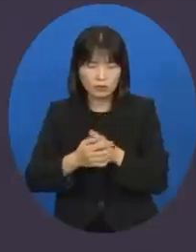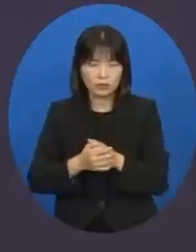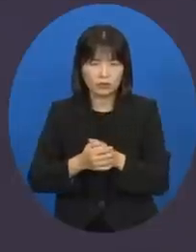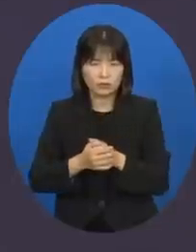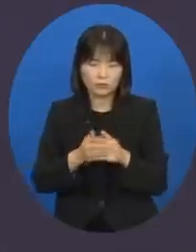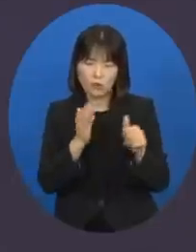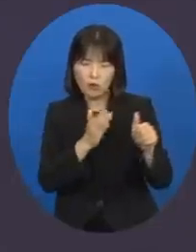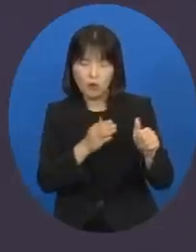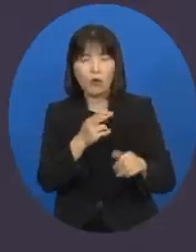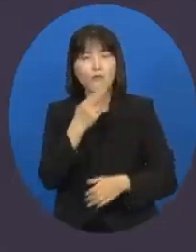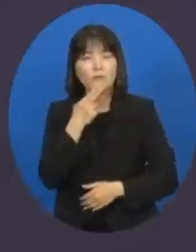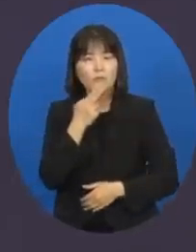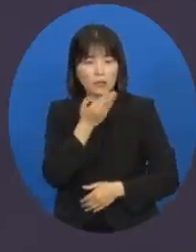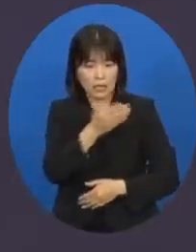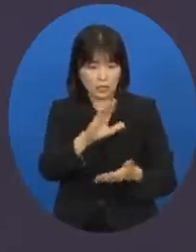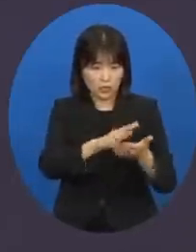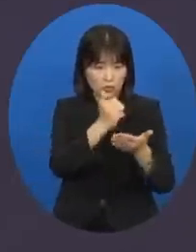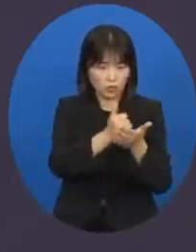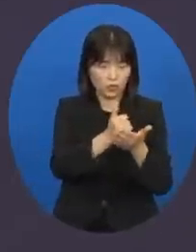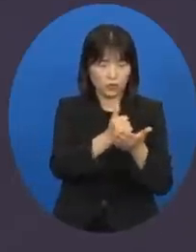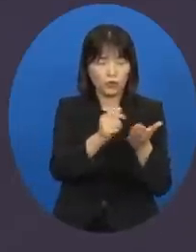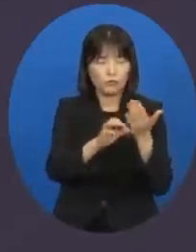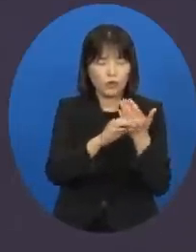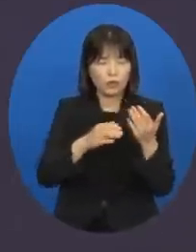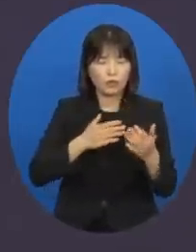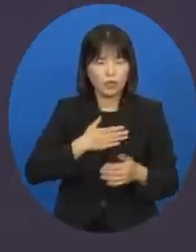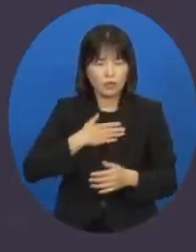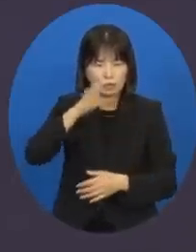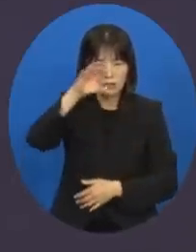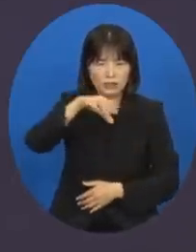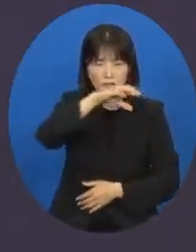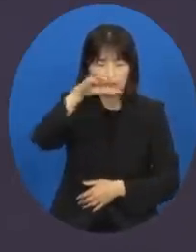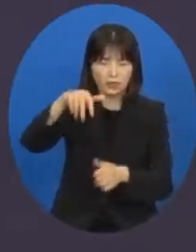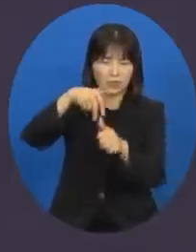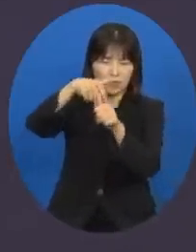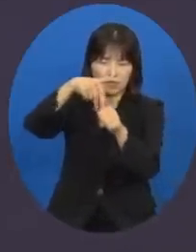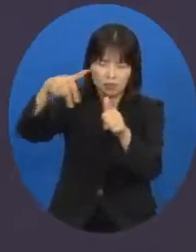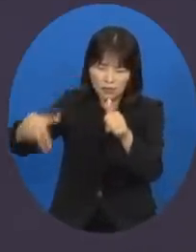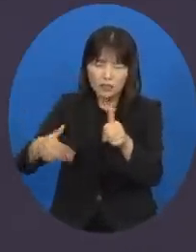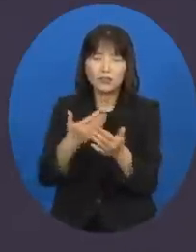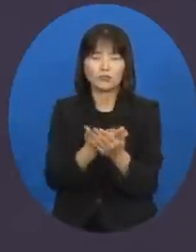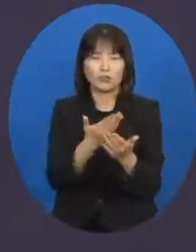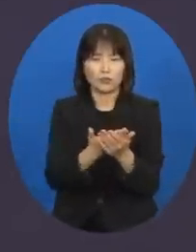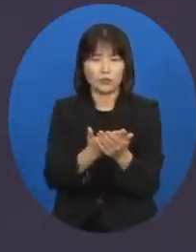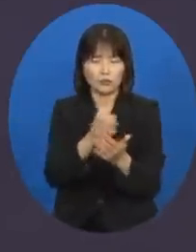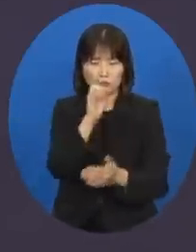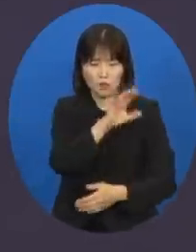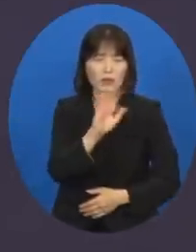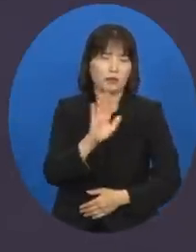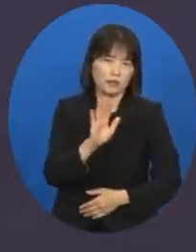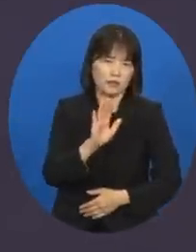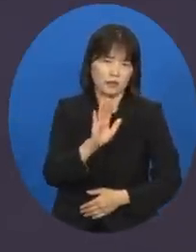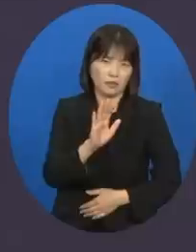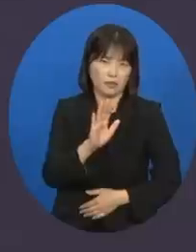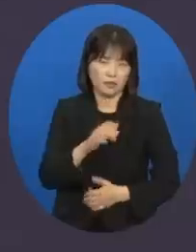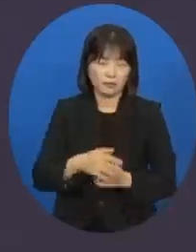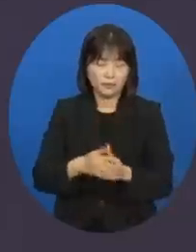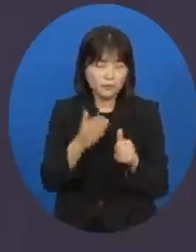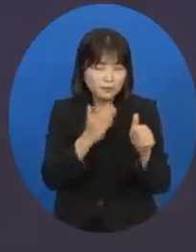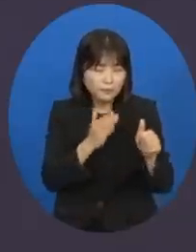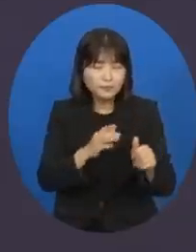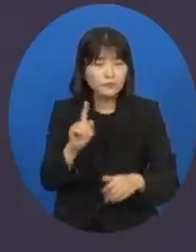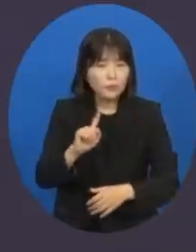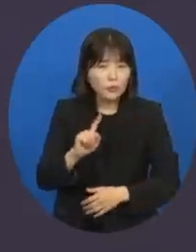않습니다. 당신이 그리스도라면 지금 저를 십자가에서 내려오게 해 주십시오. 이것이 아니었어요. 그가 요청한 것은